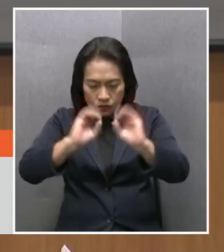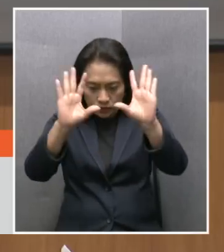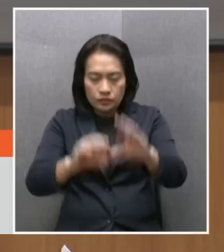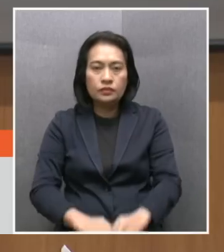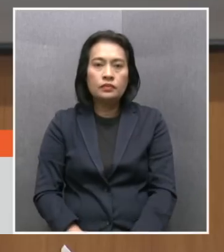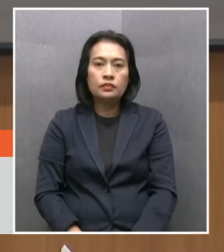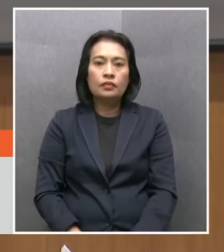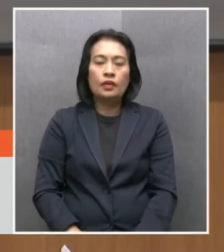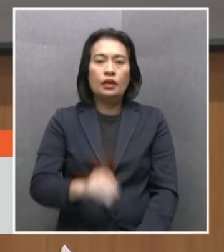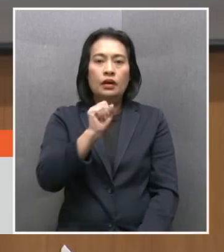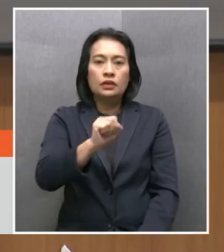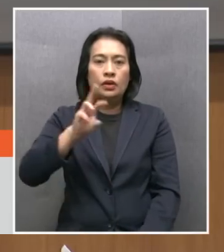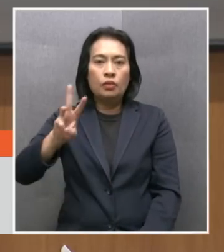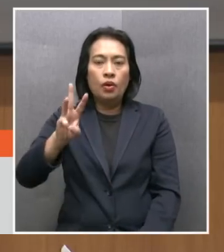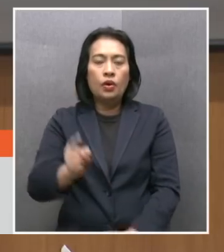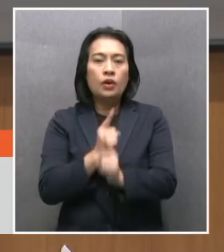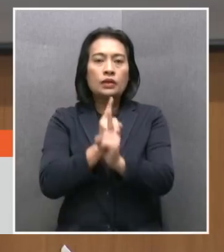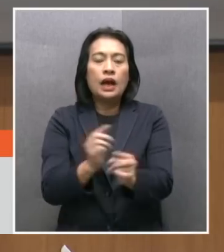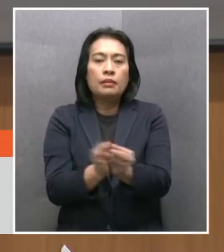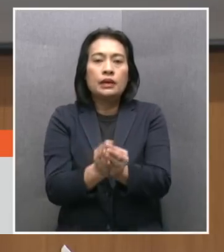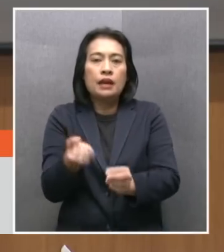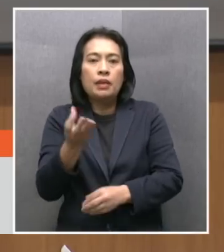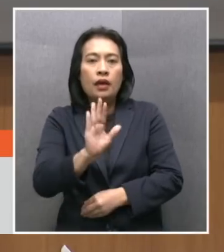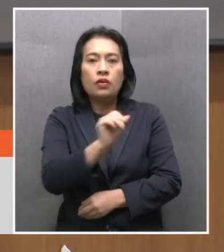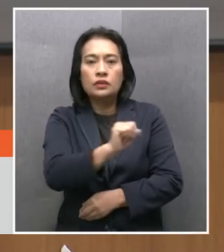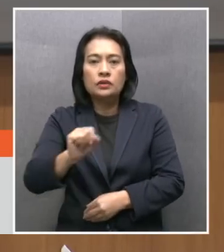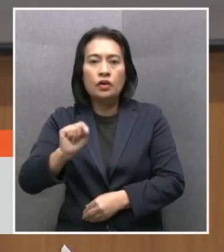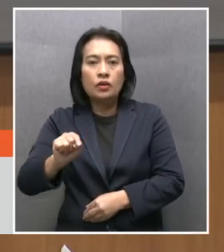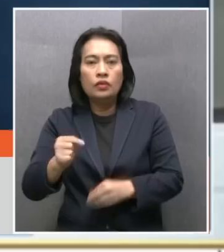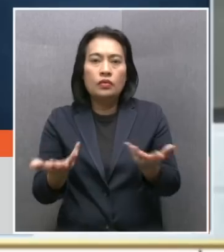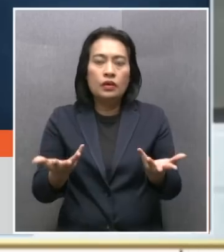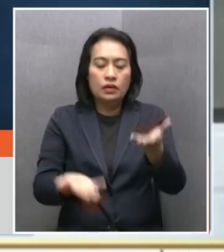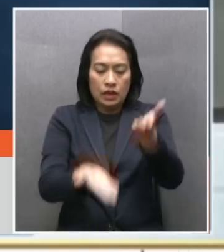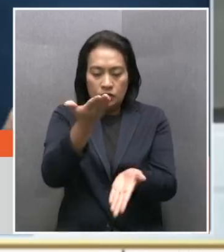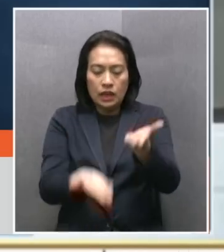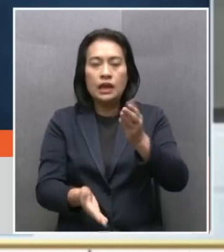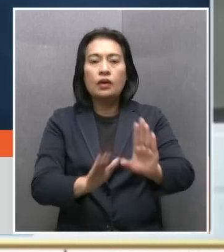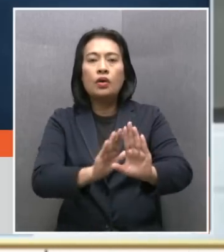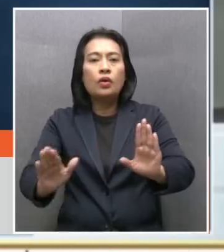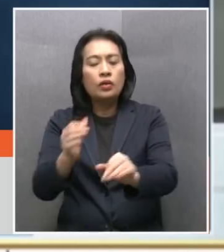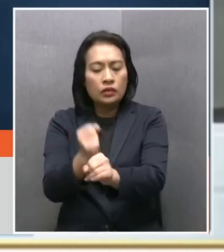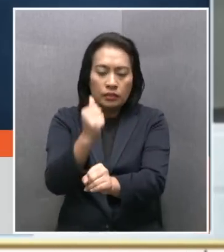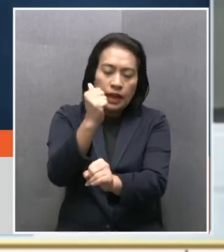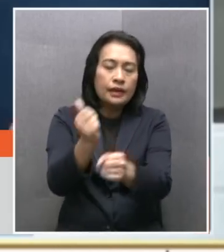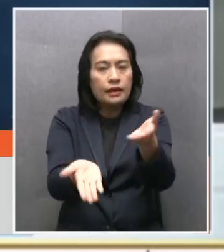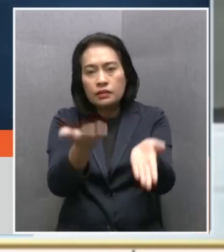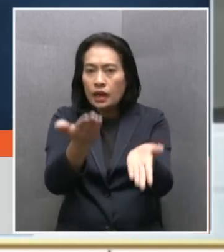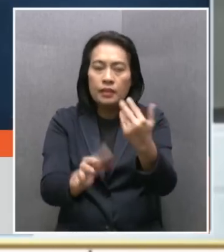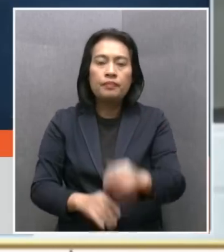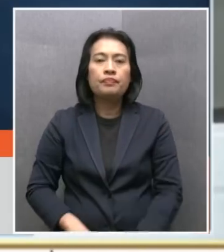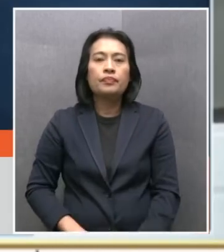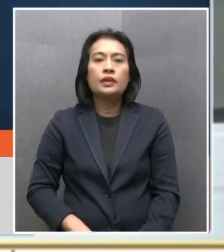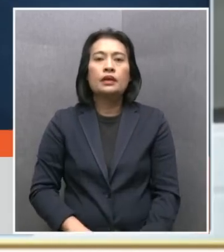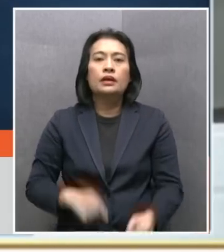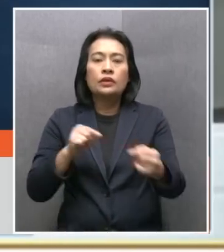ร้องให้สวโหวตตามเสียงข้างมากของส.สนั้นก็สามารถทำได้ไม่ได้เสียหายอะไรเลยสมาชิกบางคนก็ตั้ง